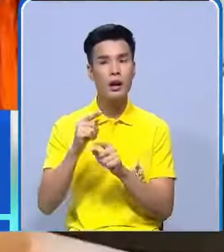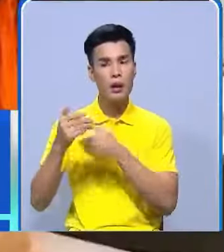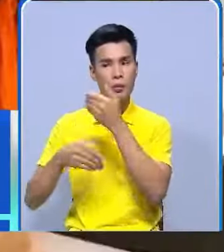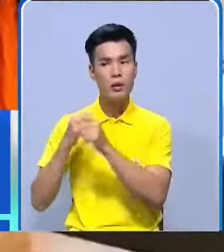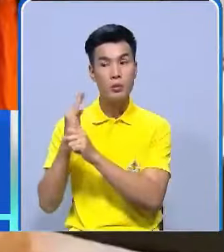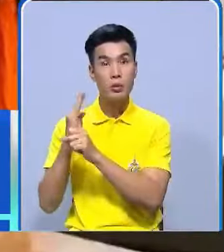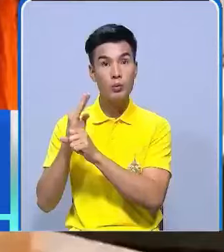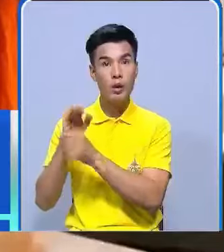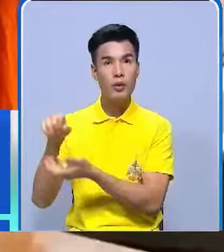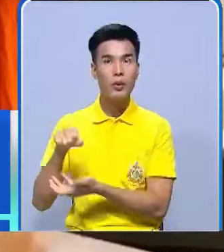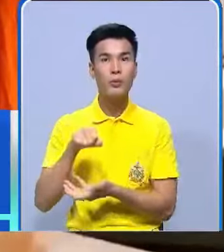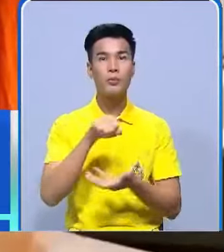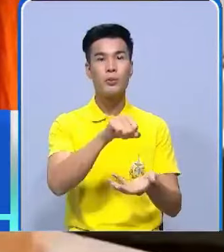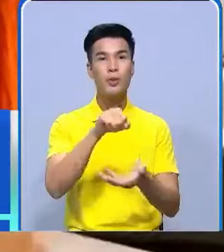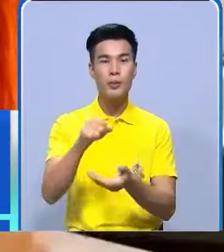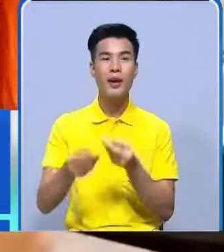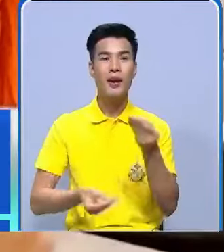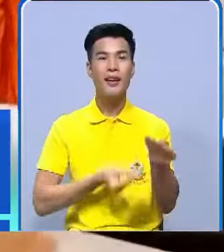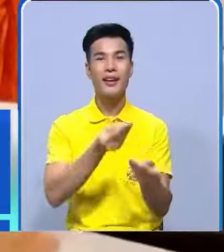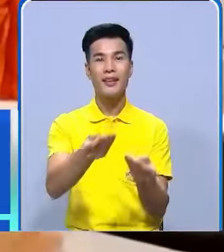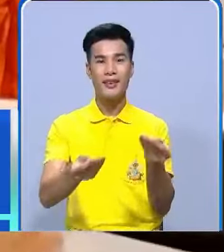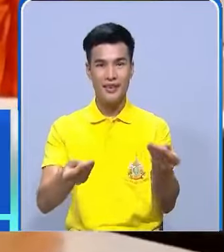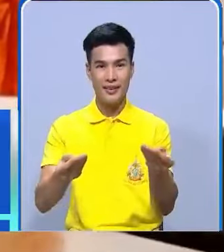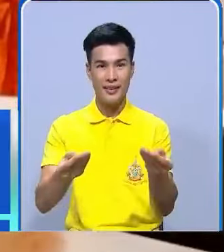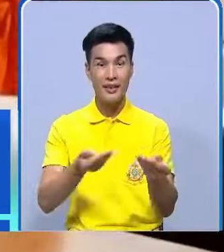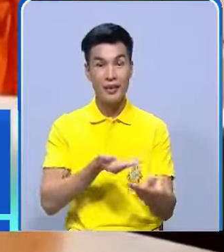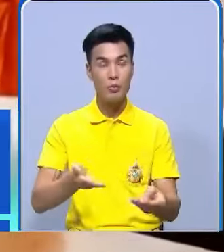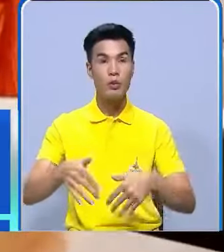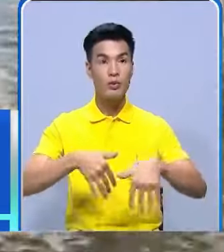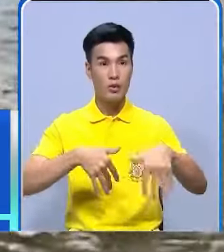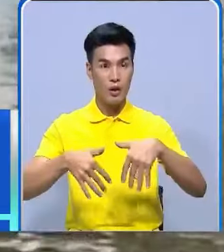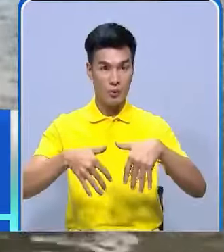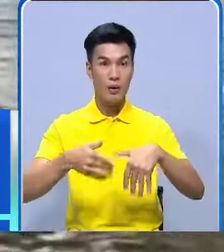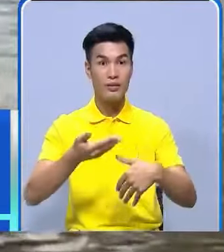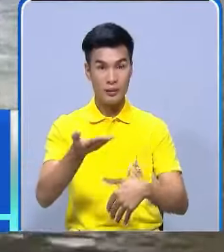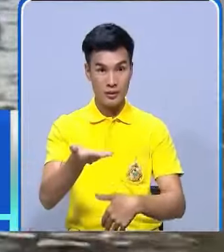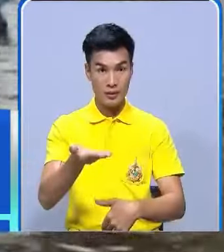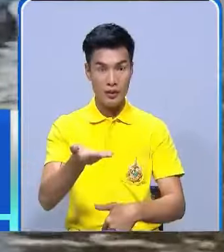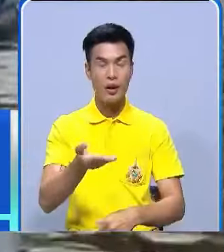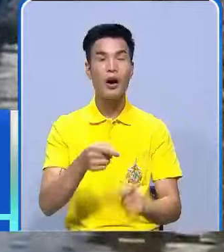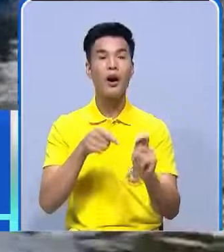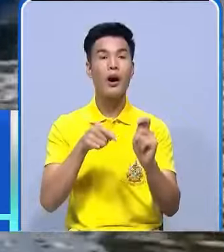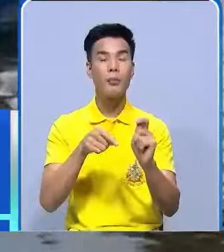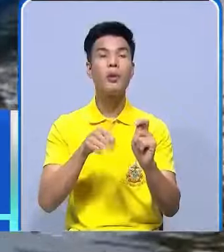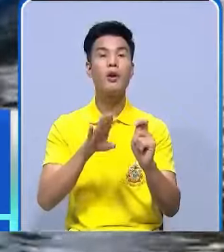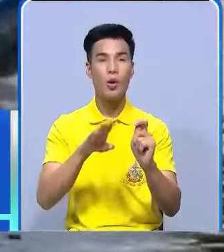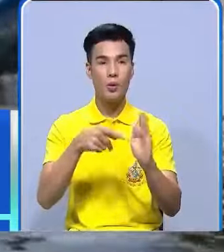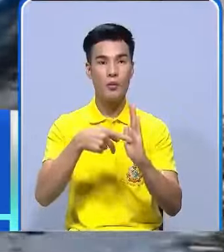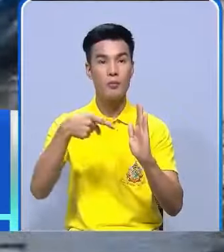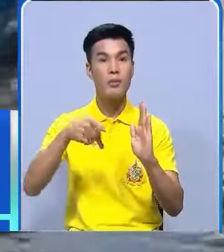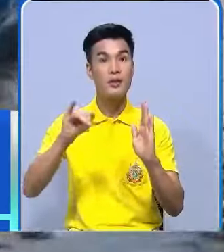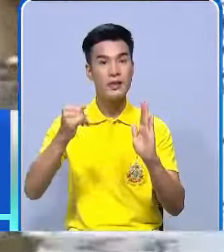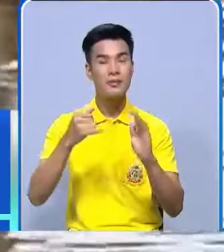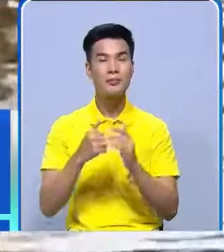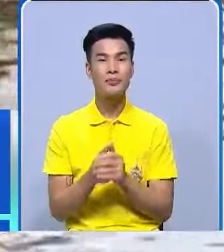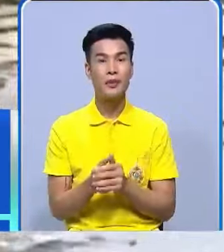บาตรเปิดรับบริจาคไปแจกให้กับชาวบ้านนี่เป็นชาวบ้านหนองไม้สูงหมู่5ตำบลวังจิกแล้วก็นี่แจกไอศกรีมให้กับเ